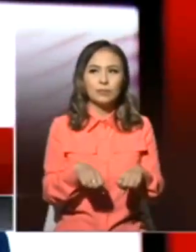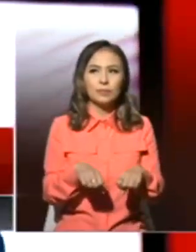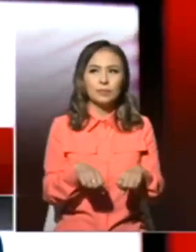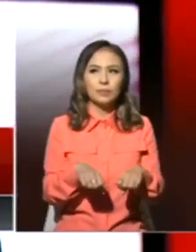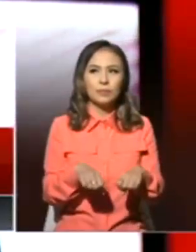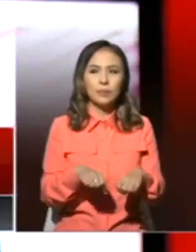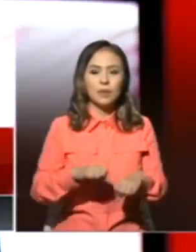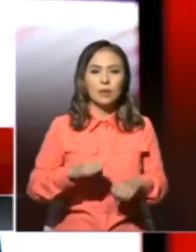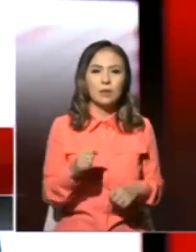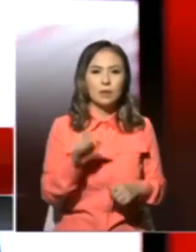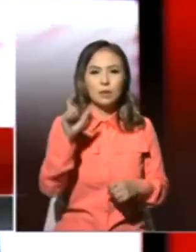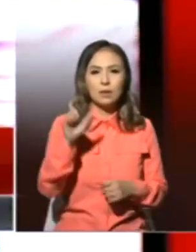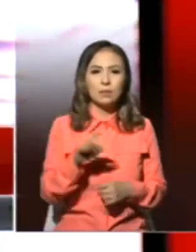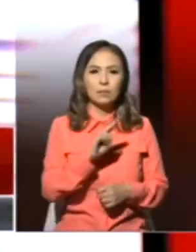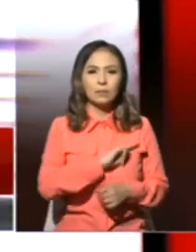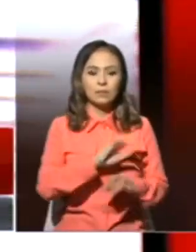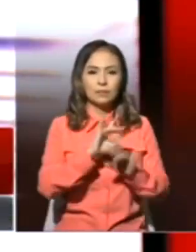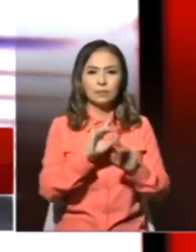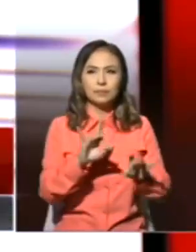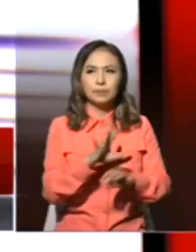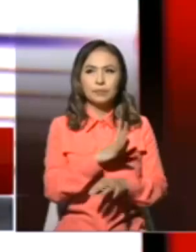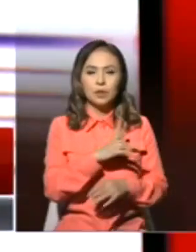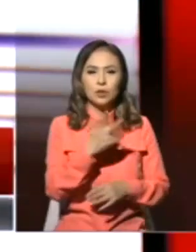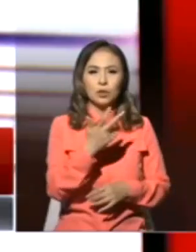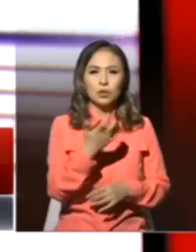Жаңа әріптесім айтқандай, расында да